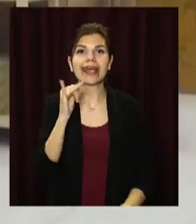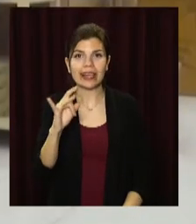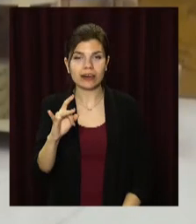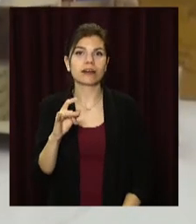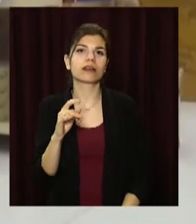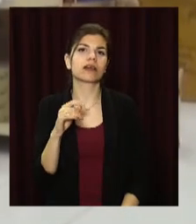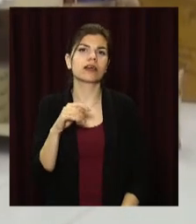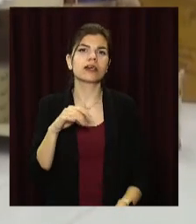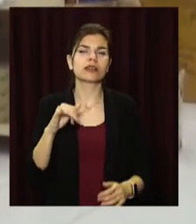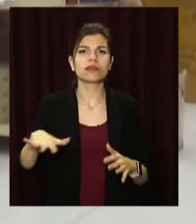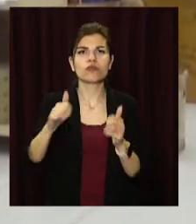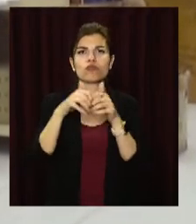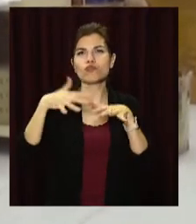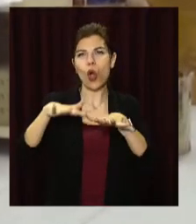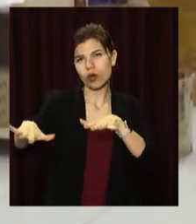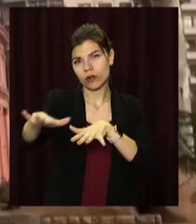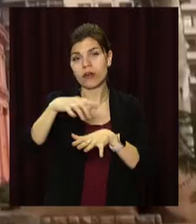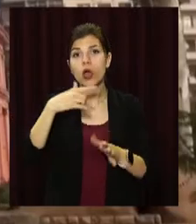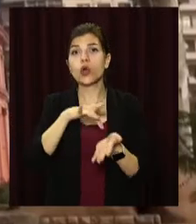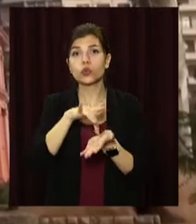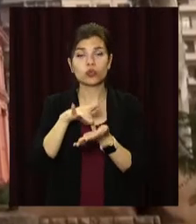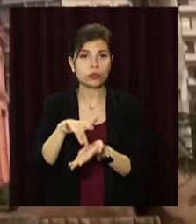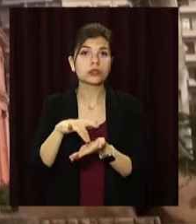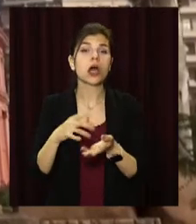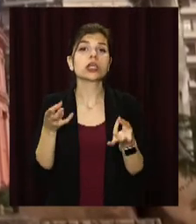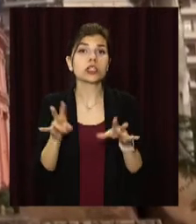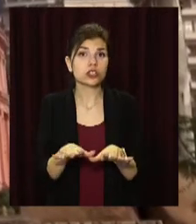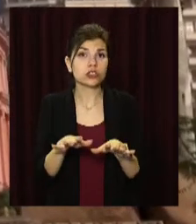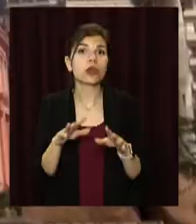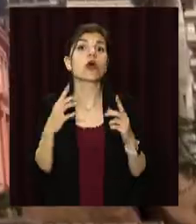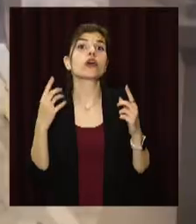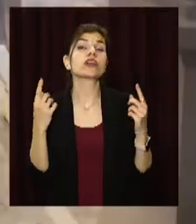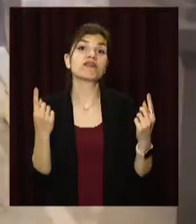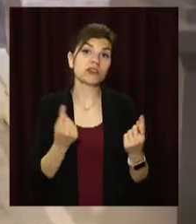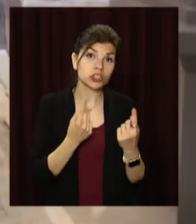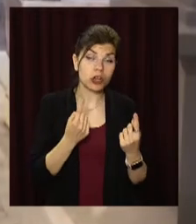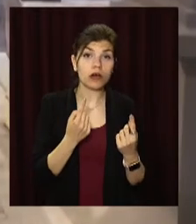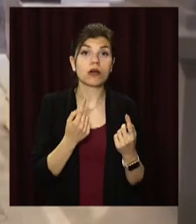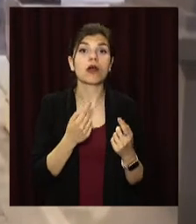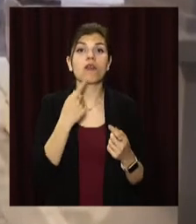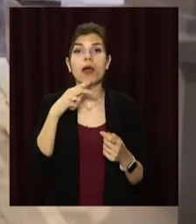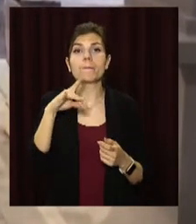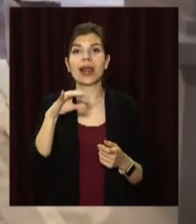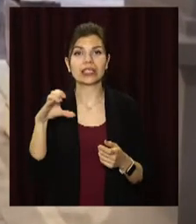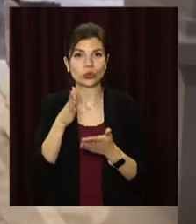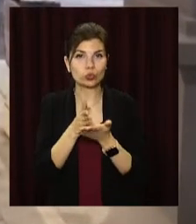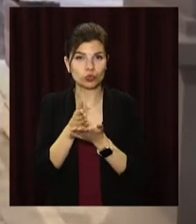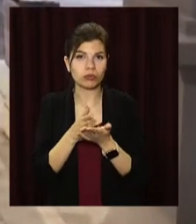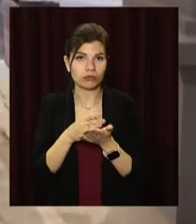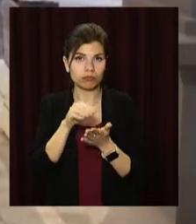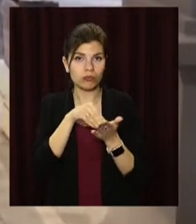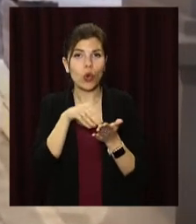та Середземного моря. Для туристів формат відпочинку залишиться звичайним, повідомили у прес-службі одного з